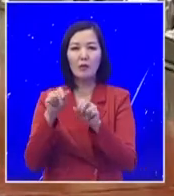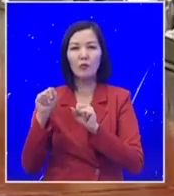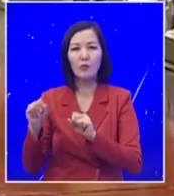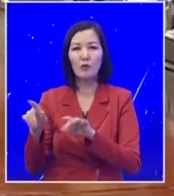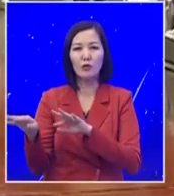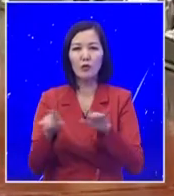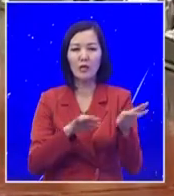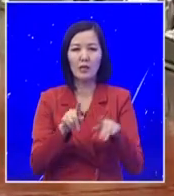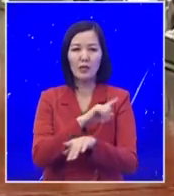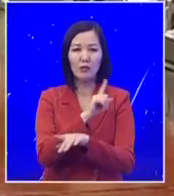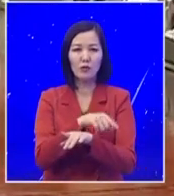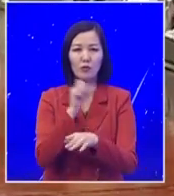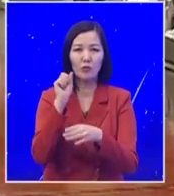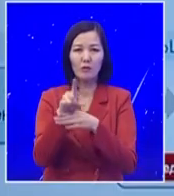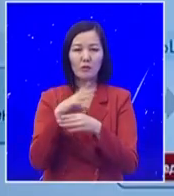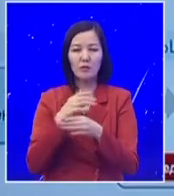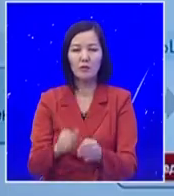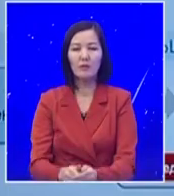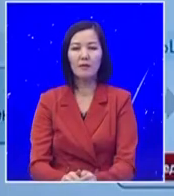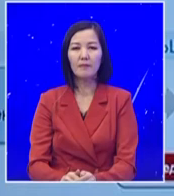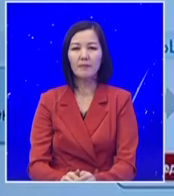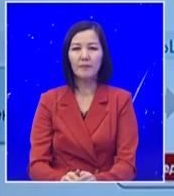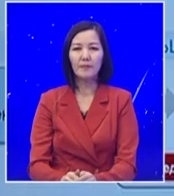барынша күшейтуді тапсырды.